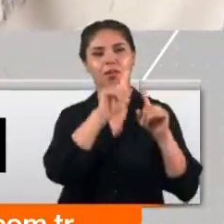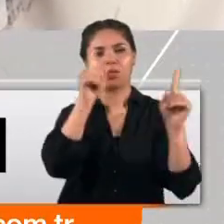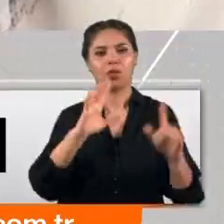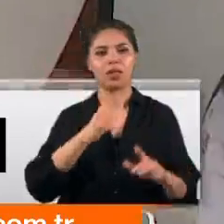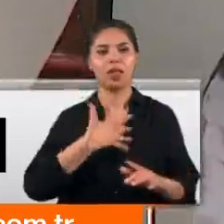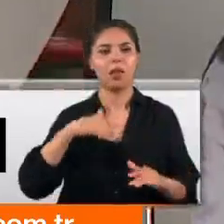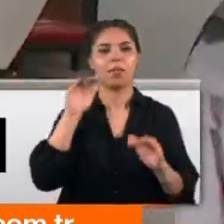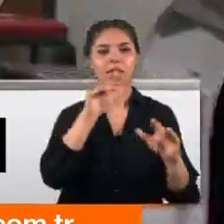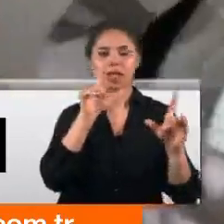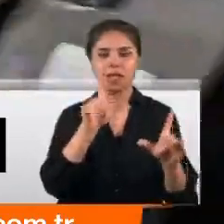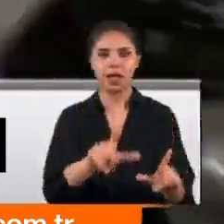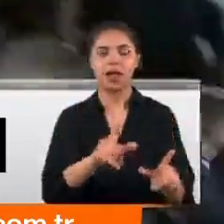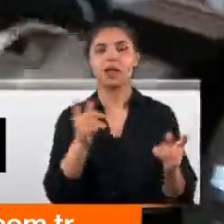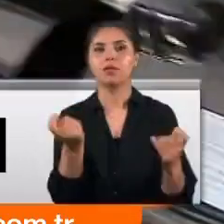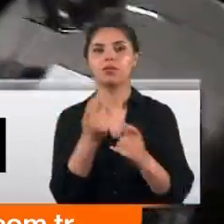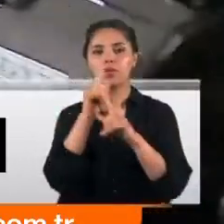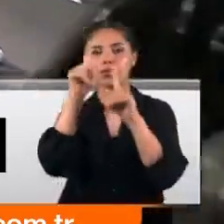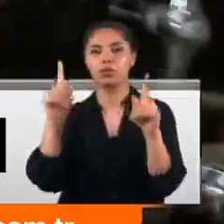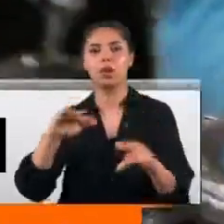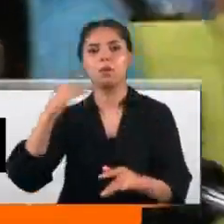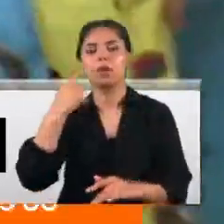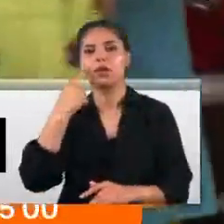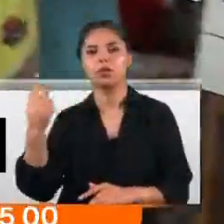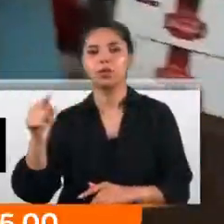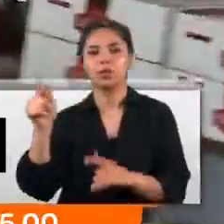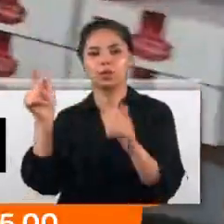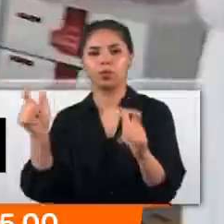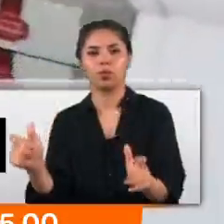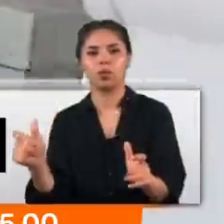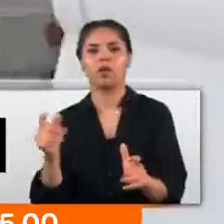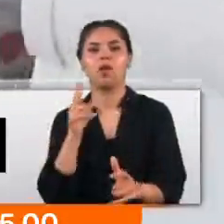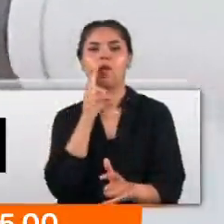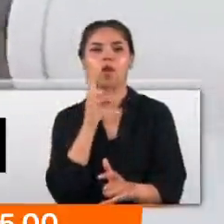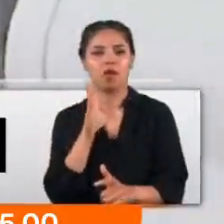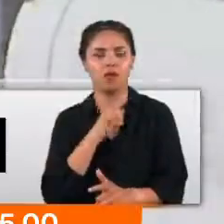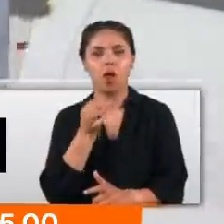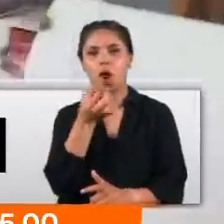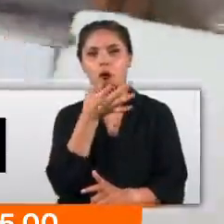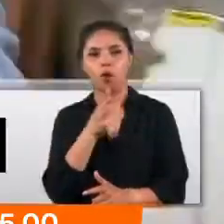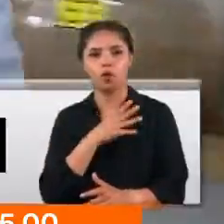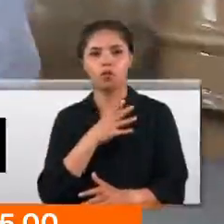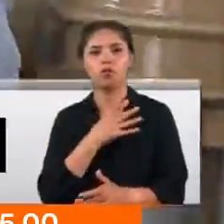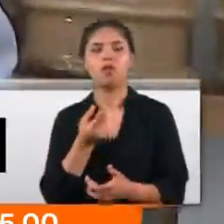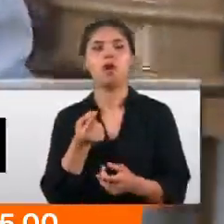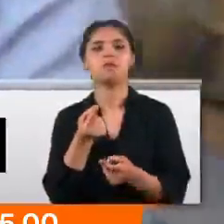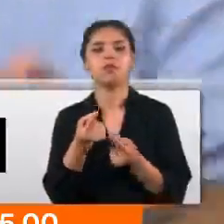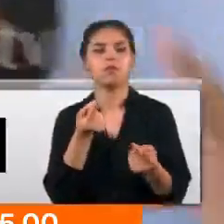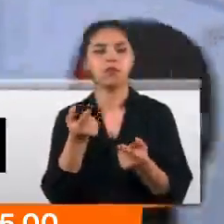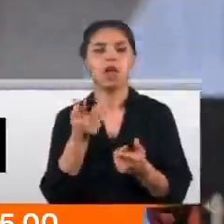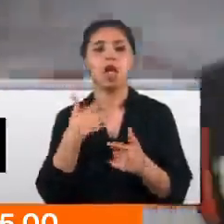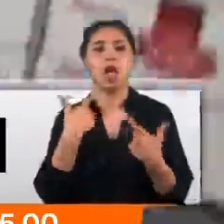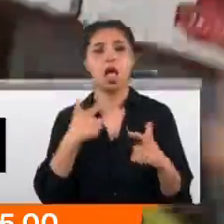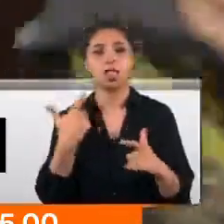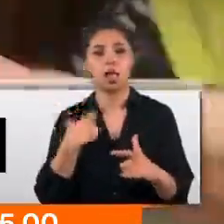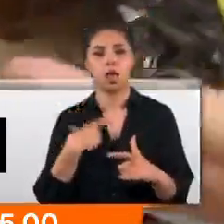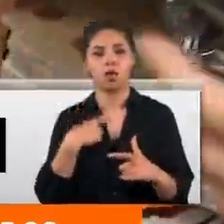kalkındırmak gerekiyor. O geçici iş yerlerinden bir başkasındayız şu anda. Burada da şeker var, lokum var, kuru yemişler var ve Hatay'a özgü o